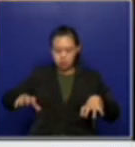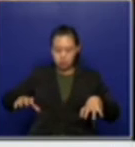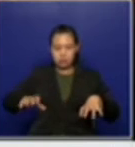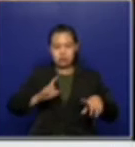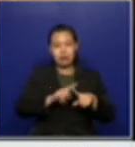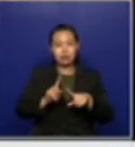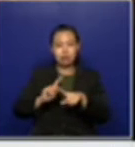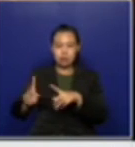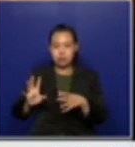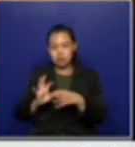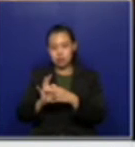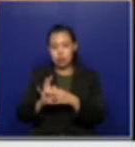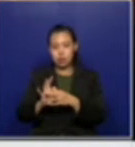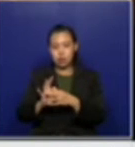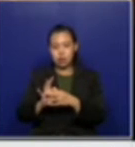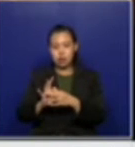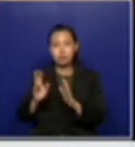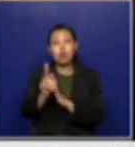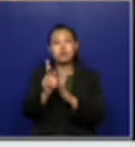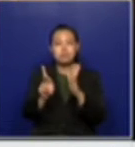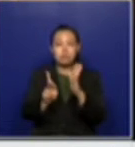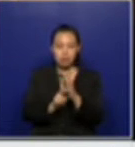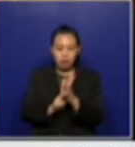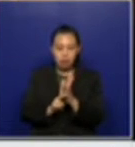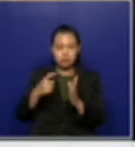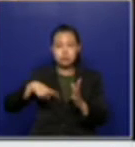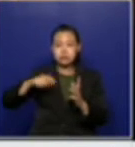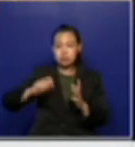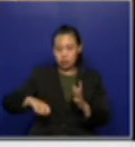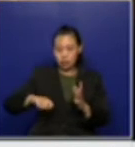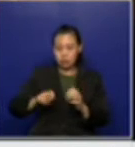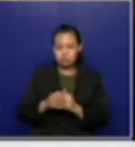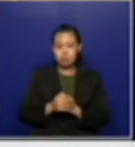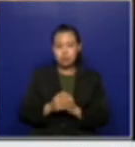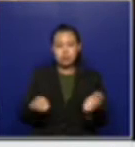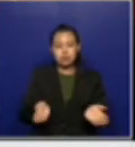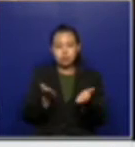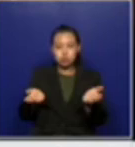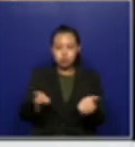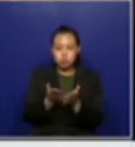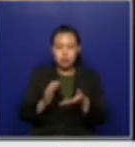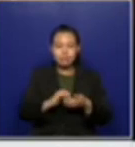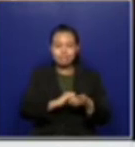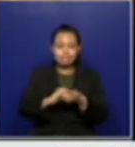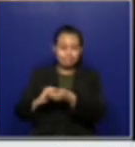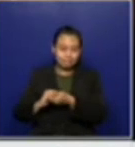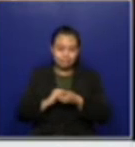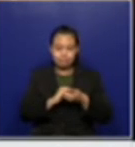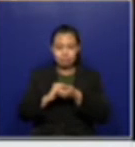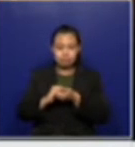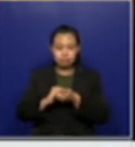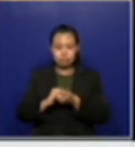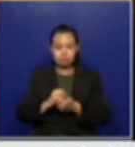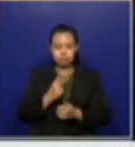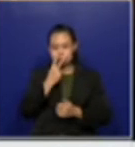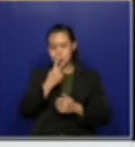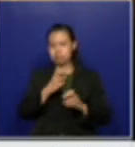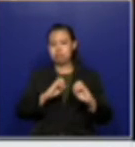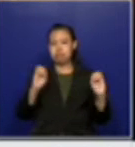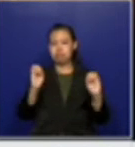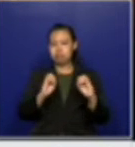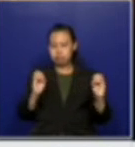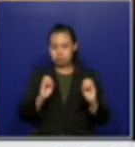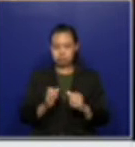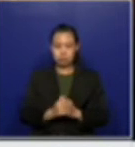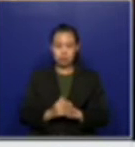กระบวนการยุติธรรมไม่เคยมีครับท่านประธานครับไม่เคยเห็นรัฐบาลนี้ได้เห็นการ